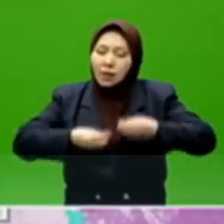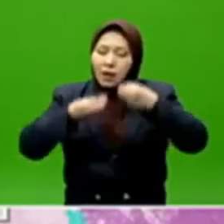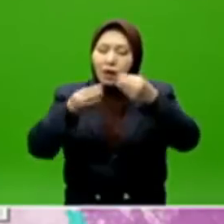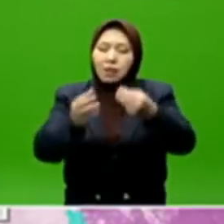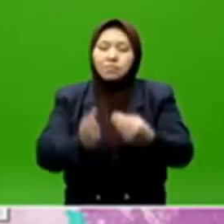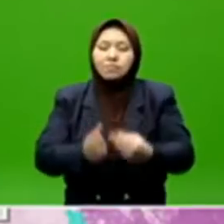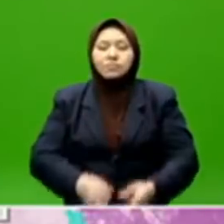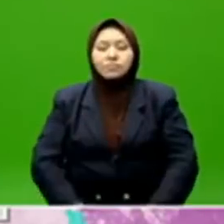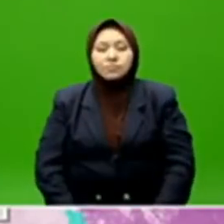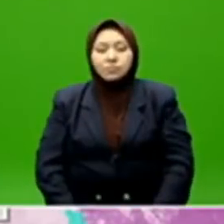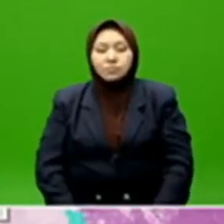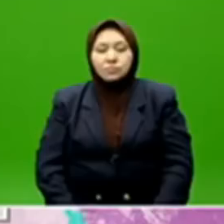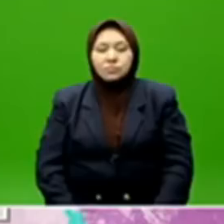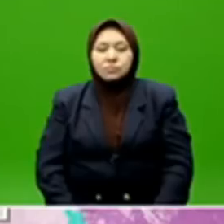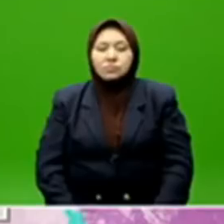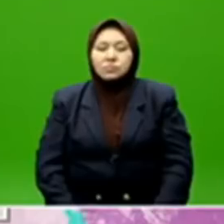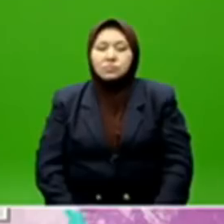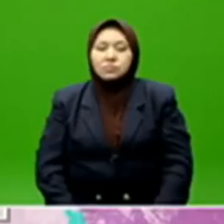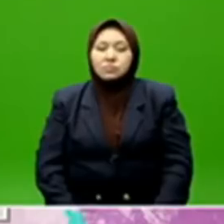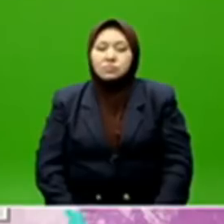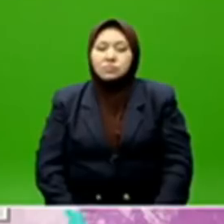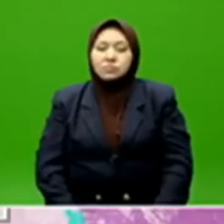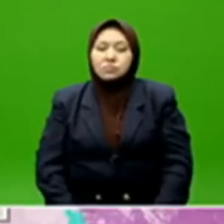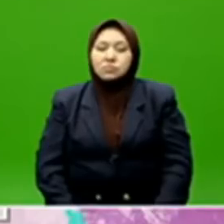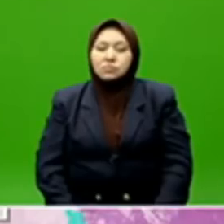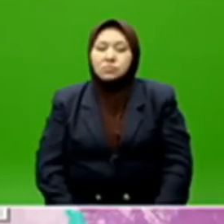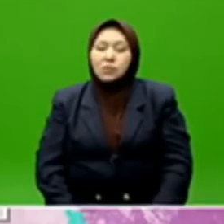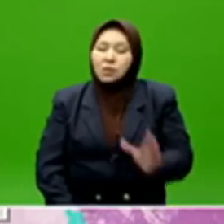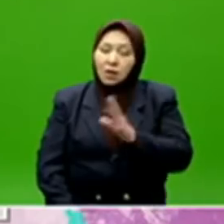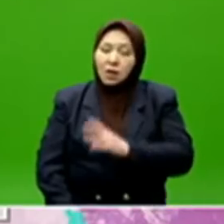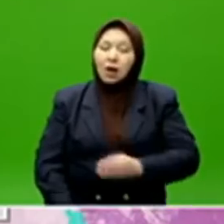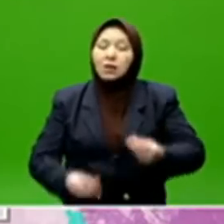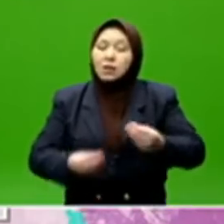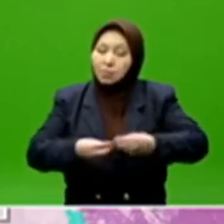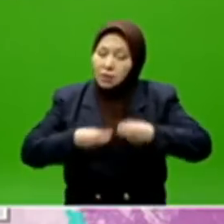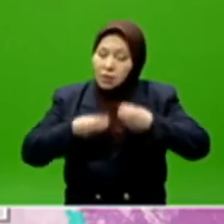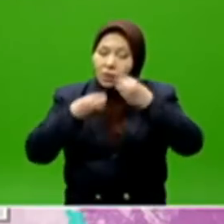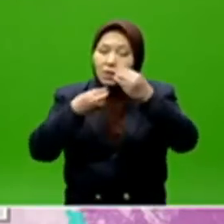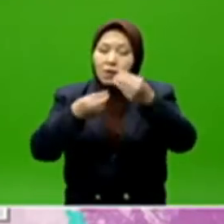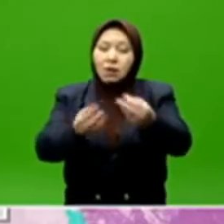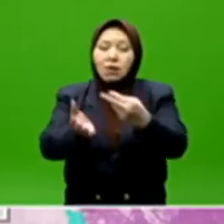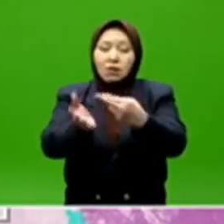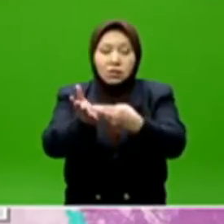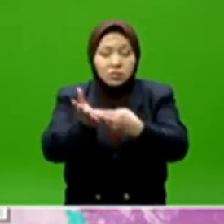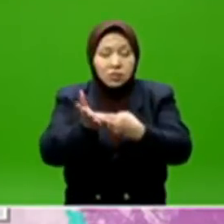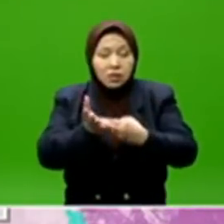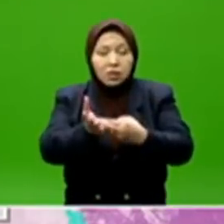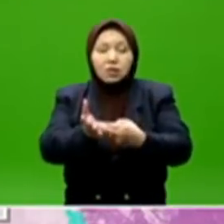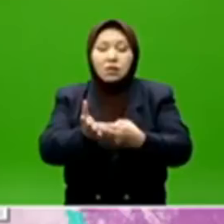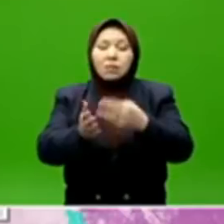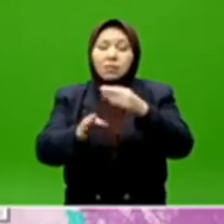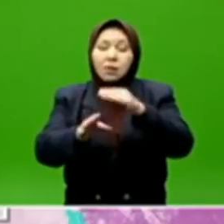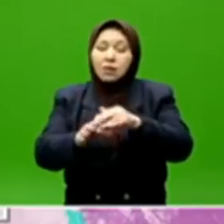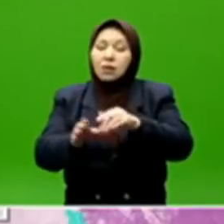إليهم فاجعل أفئدة من الناس تهوي إليهم